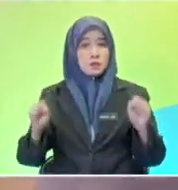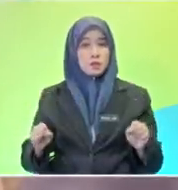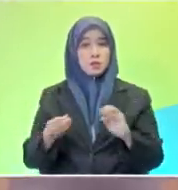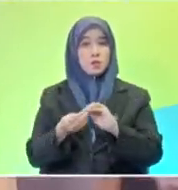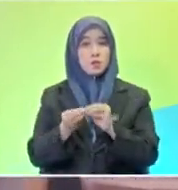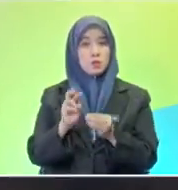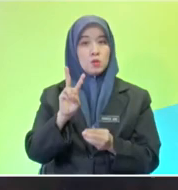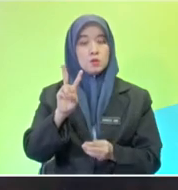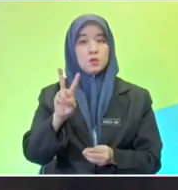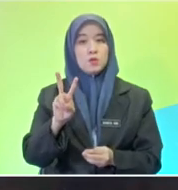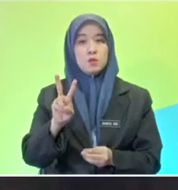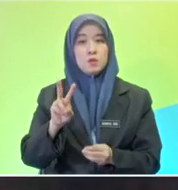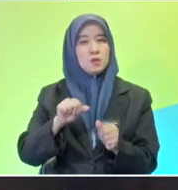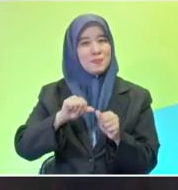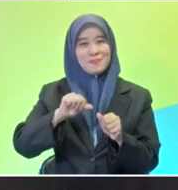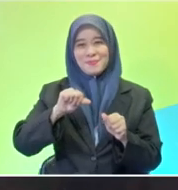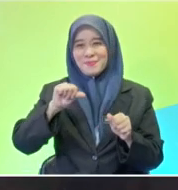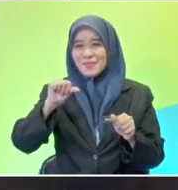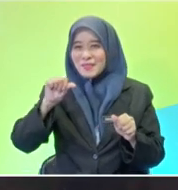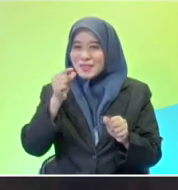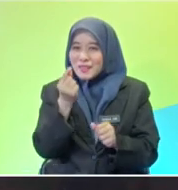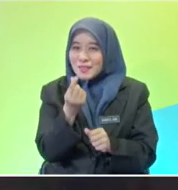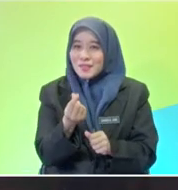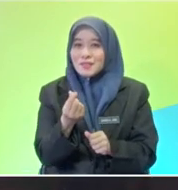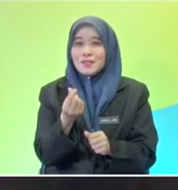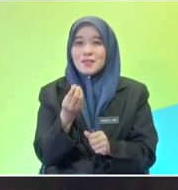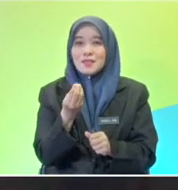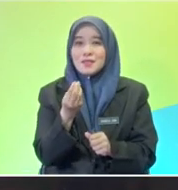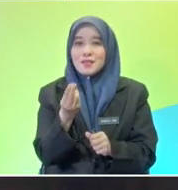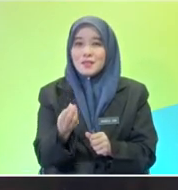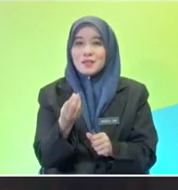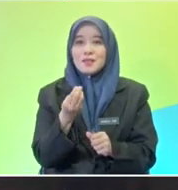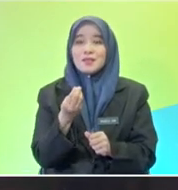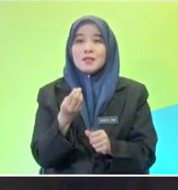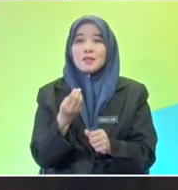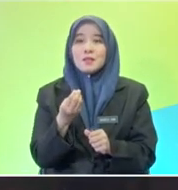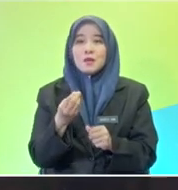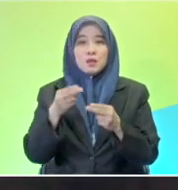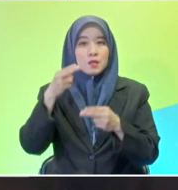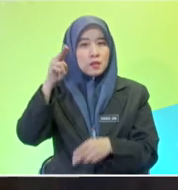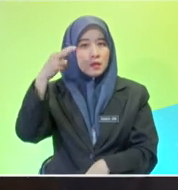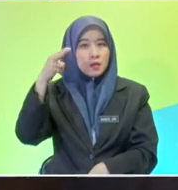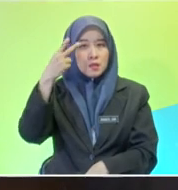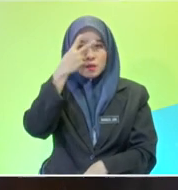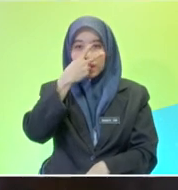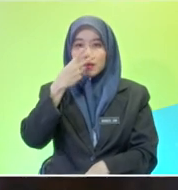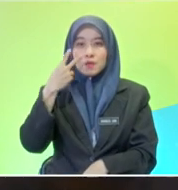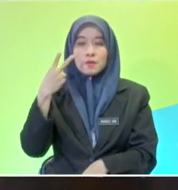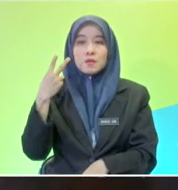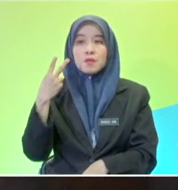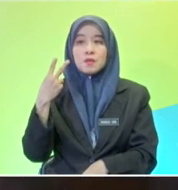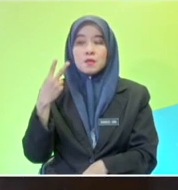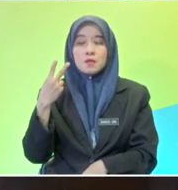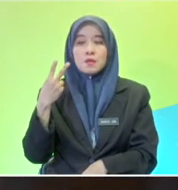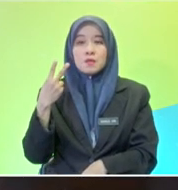baik, jom. Jauh sikit ni, cikgu. Jalan jauh sikit ya. Okey. Wow, hijaunya. Hijaunya. Tapi kan, kita